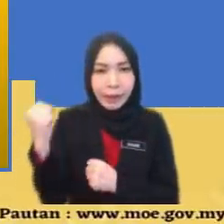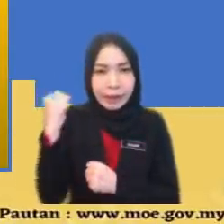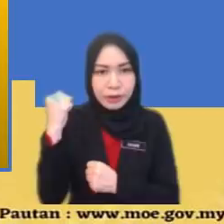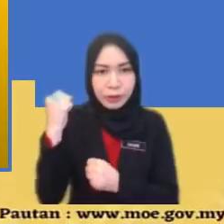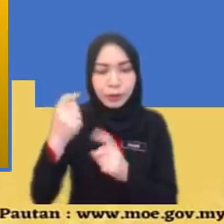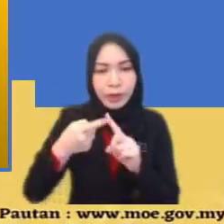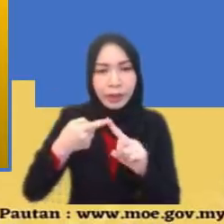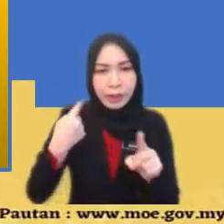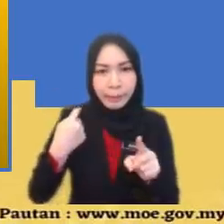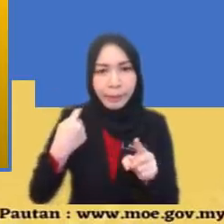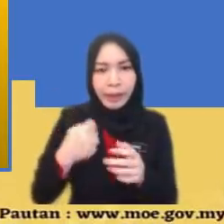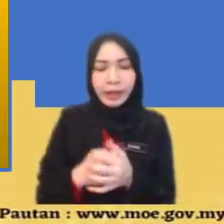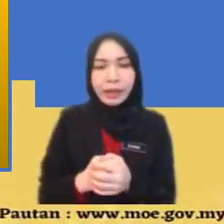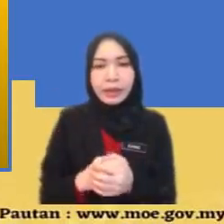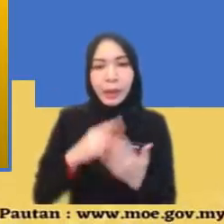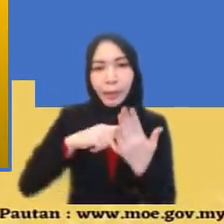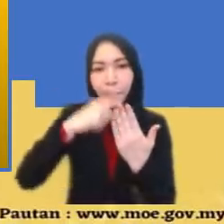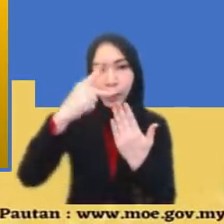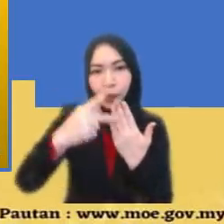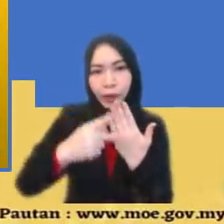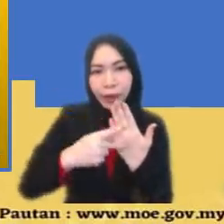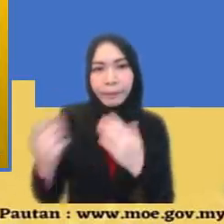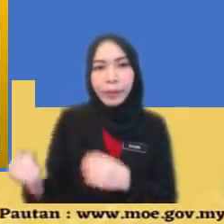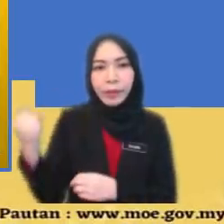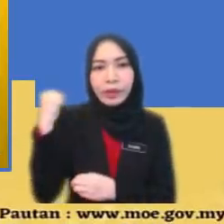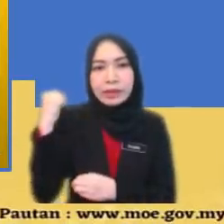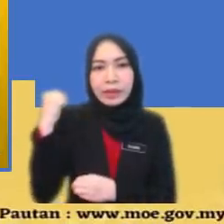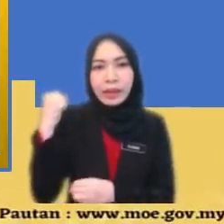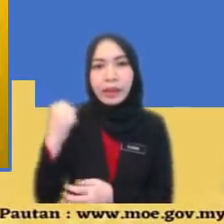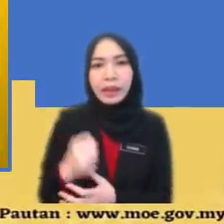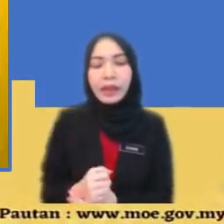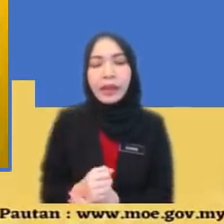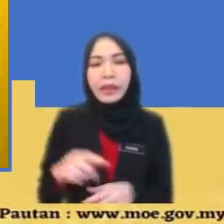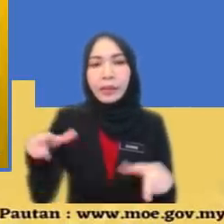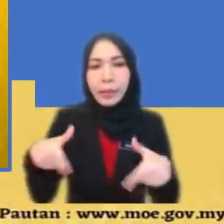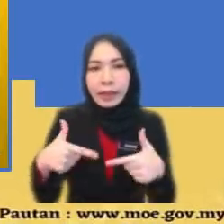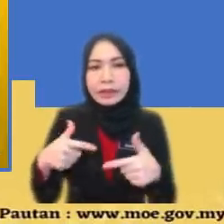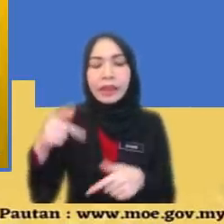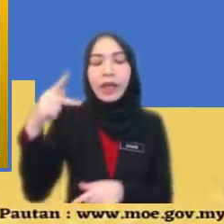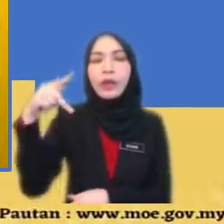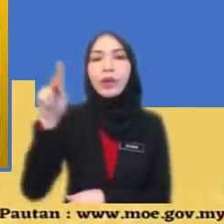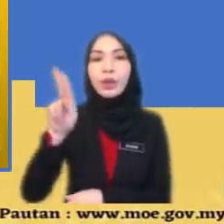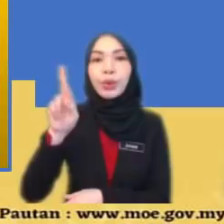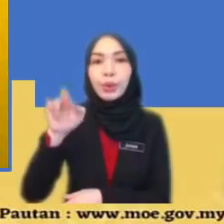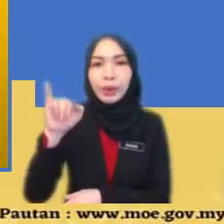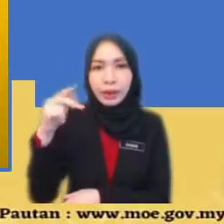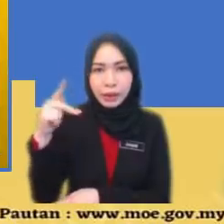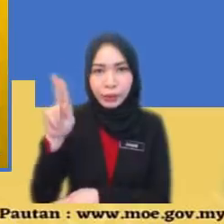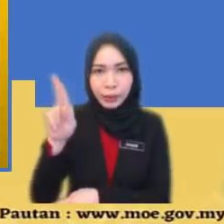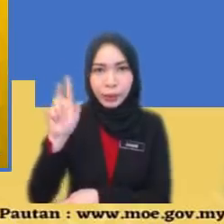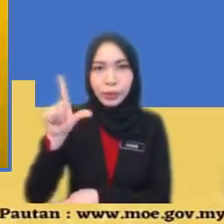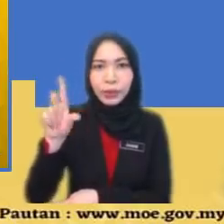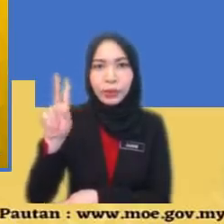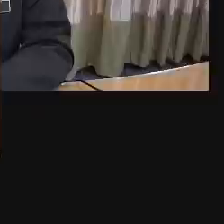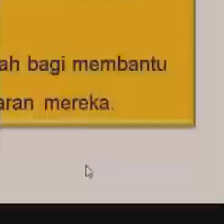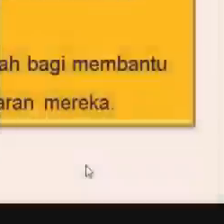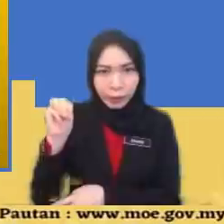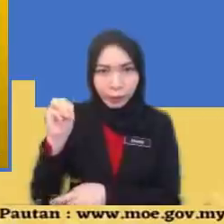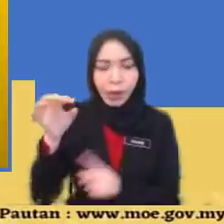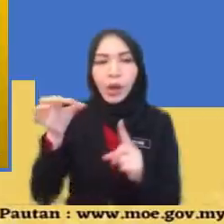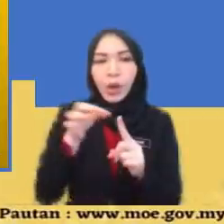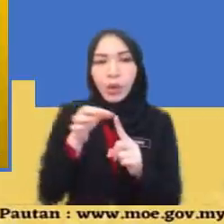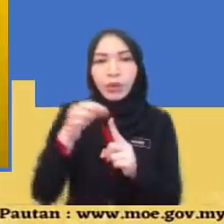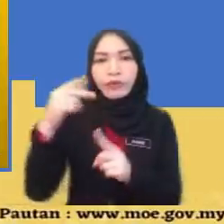pemerkosaan pelaksanaan kurikulum Huruf keuh juga merujuk kepada penekanan kepada